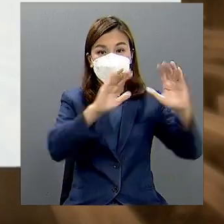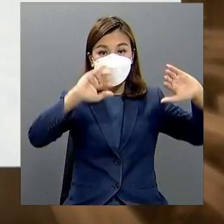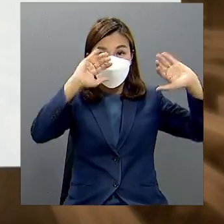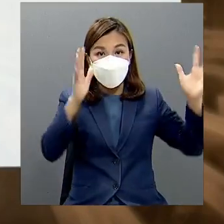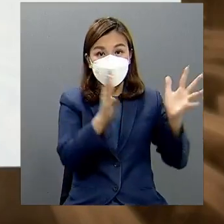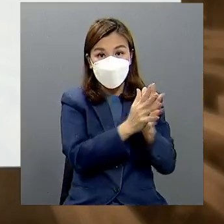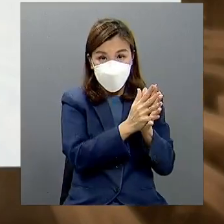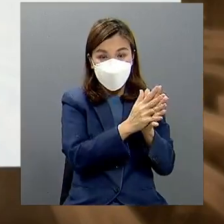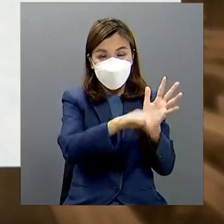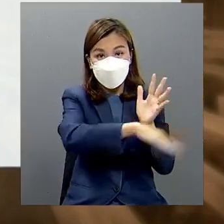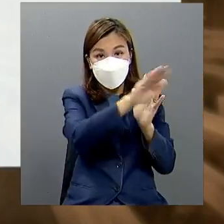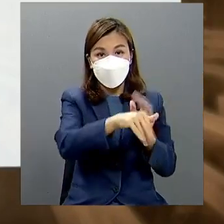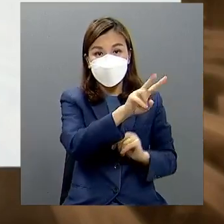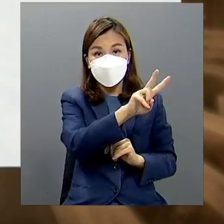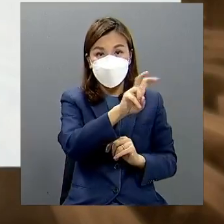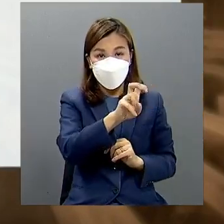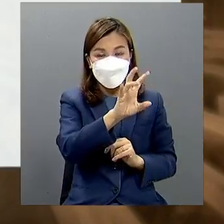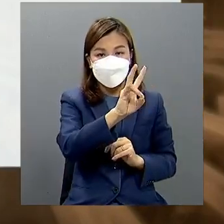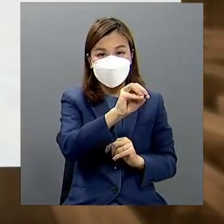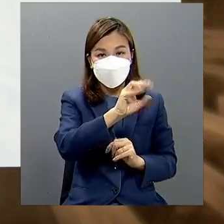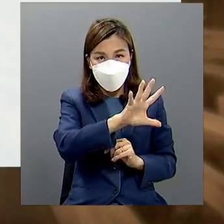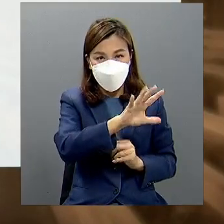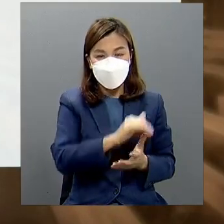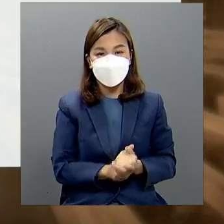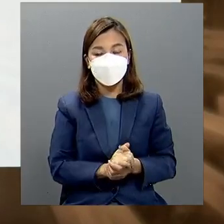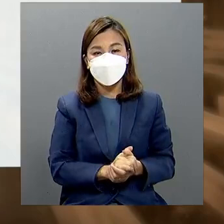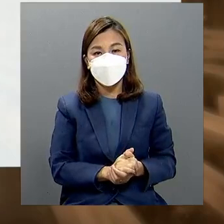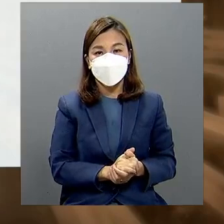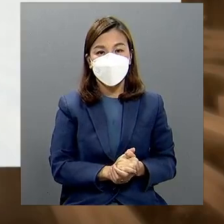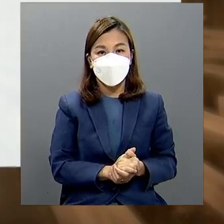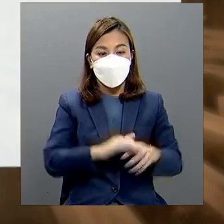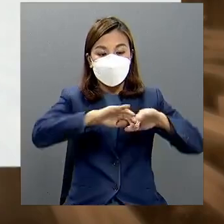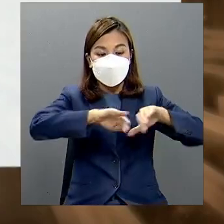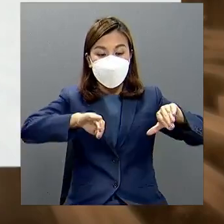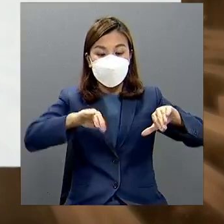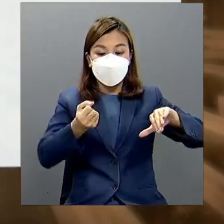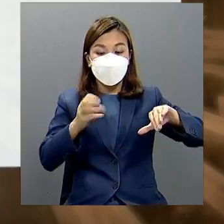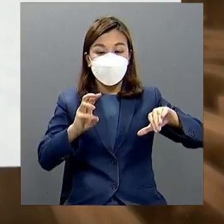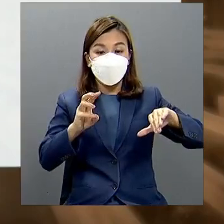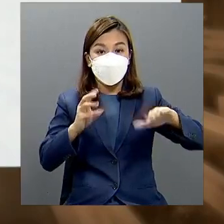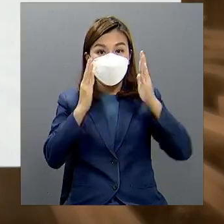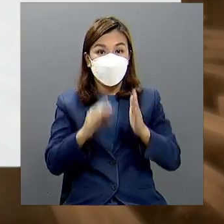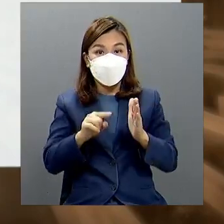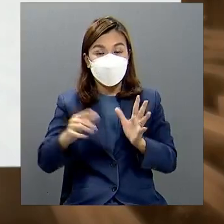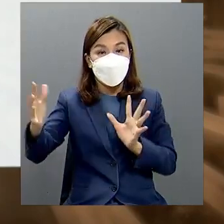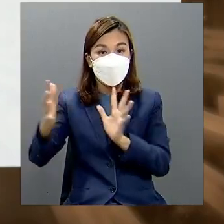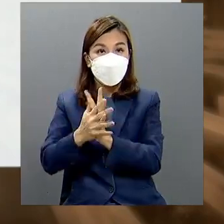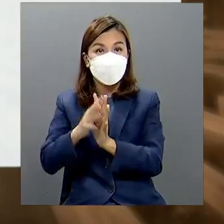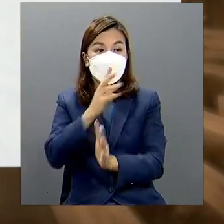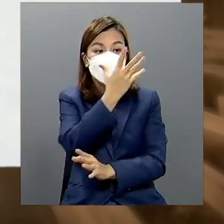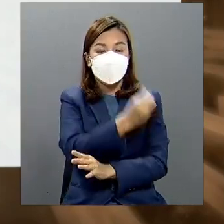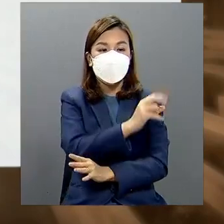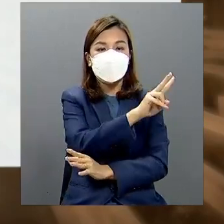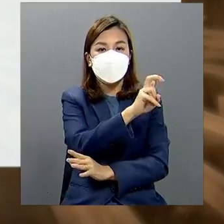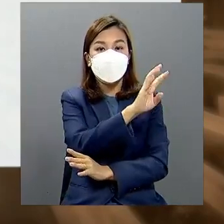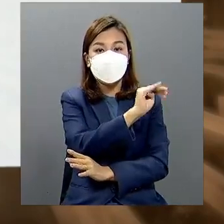มี275เสียงนะคะหากกลุ่ม16แล้วก็พรรคเศรษฐกิจไทยไป35ก็จะเหลือ240ค่ะส่วนฝ่ายค้